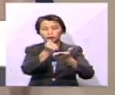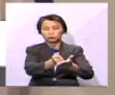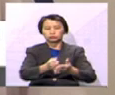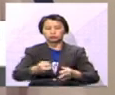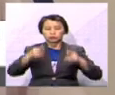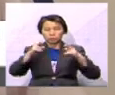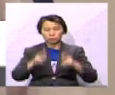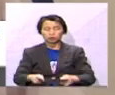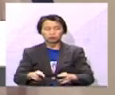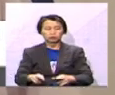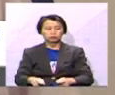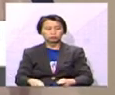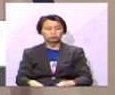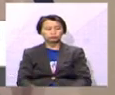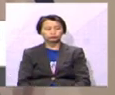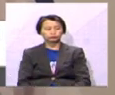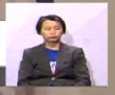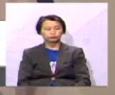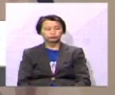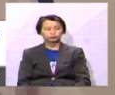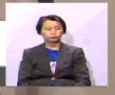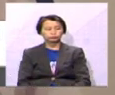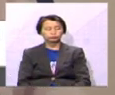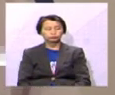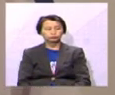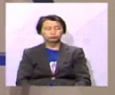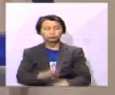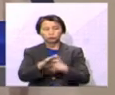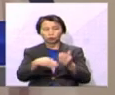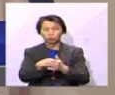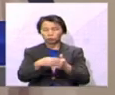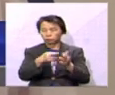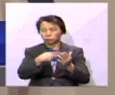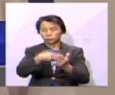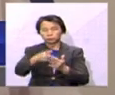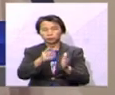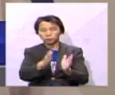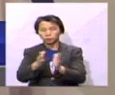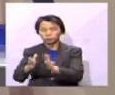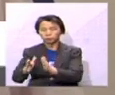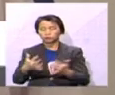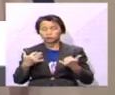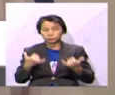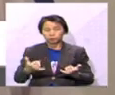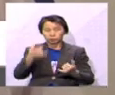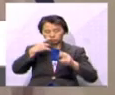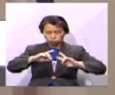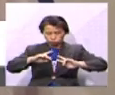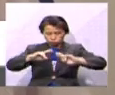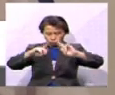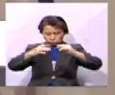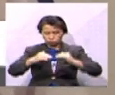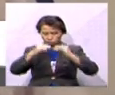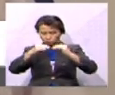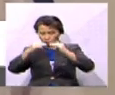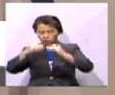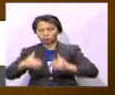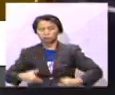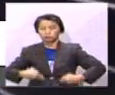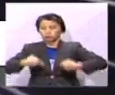rakyat B40. So semua program kita rancangkan sekarang adalah untuk meningkatkan taraf hidup rakyat